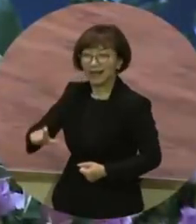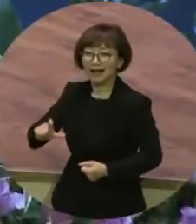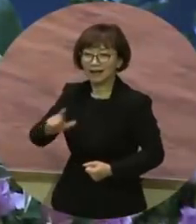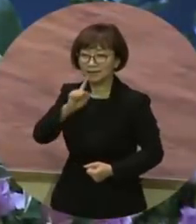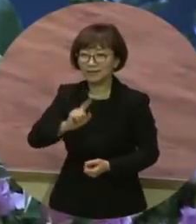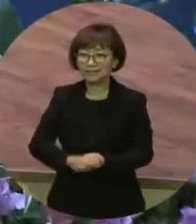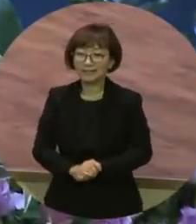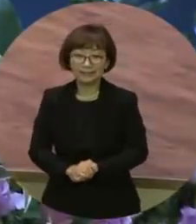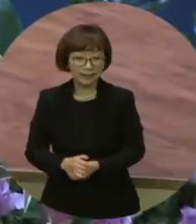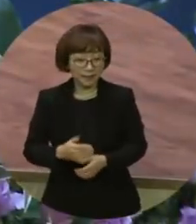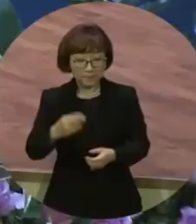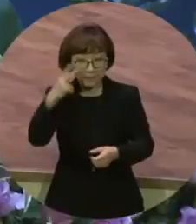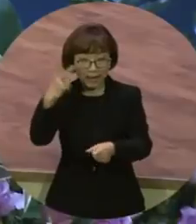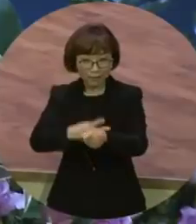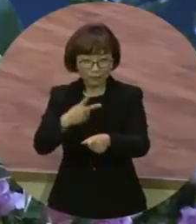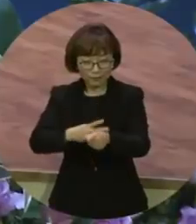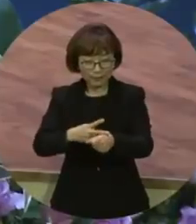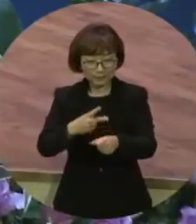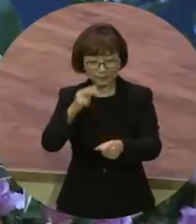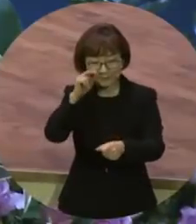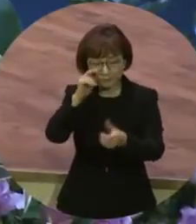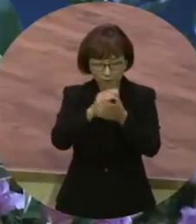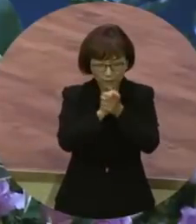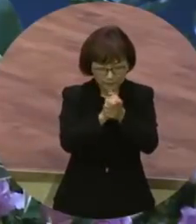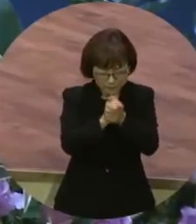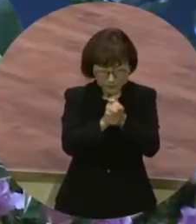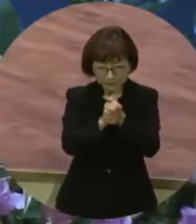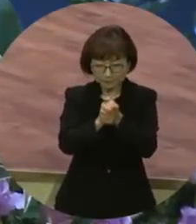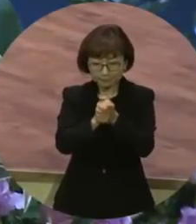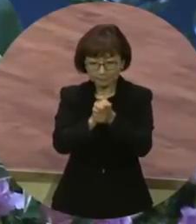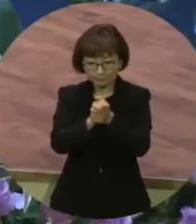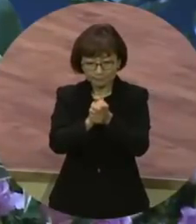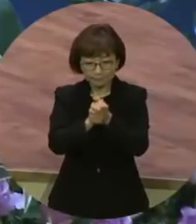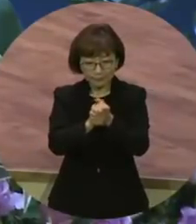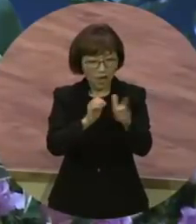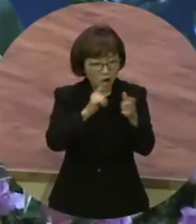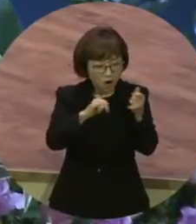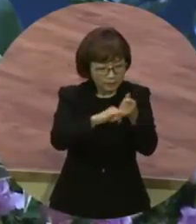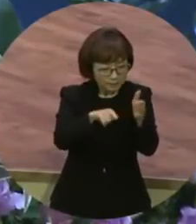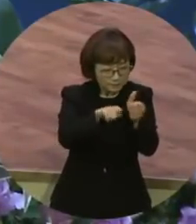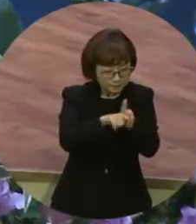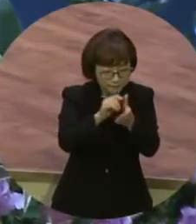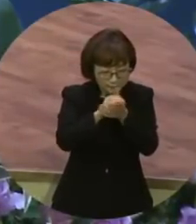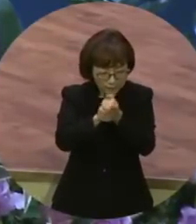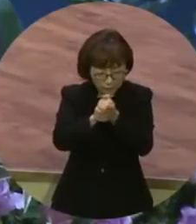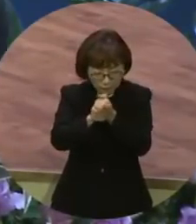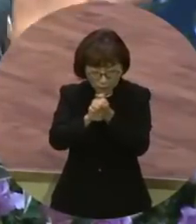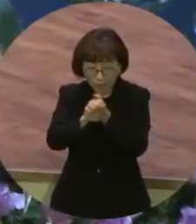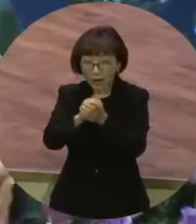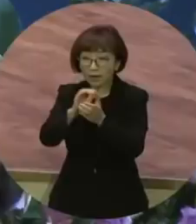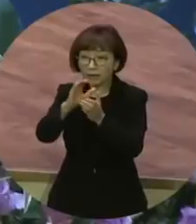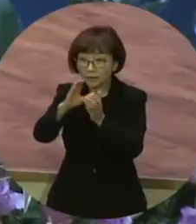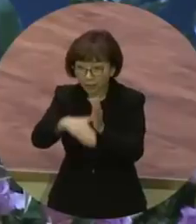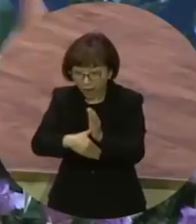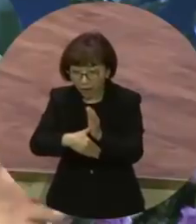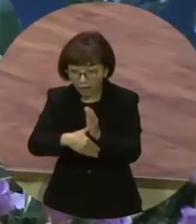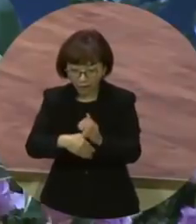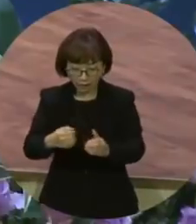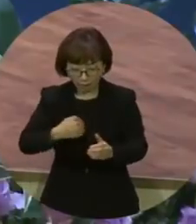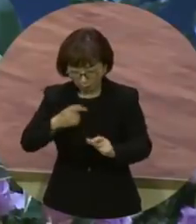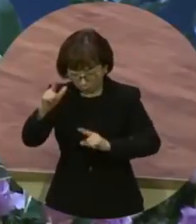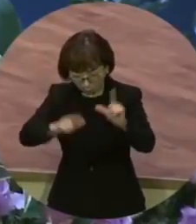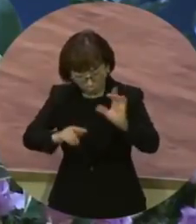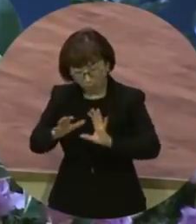살았더니 어떤 응답 받았죠? 뭐 병 났고 자식 잘 되고 그 응답이 아니고 자신의 상태를 넘어서서 전도가